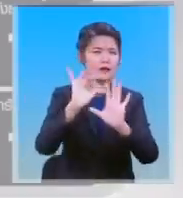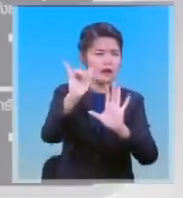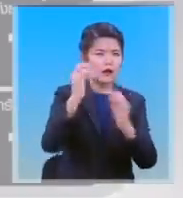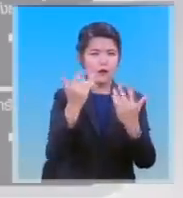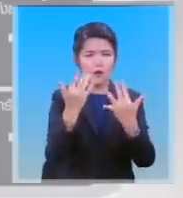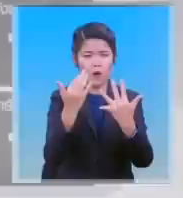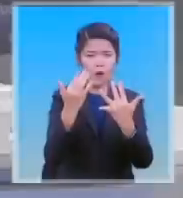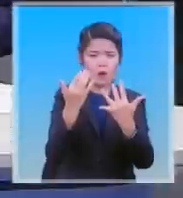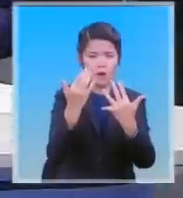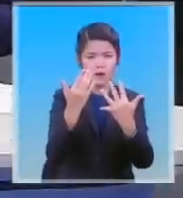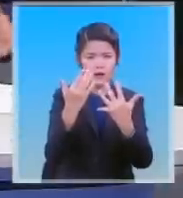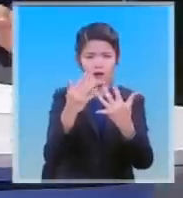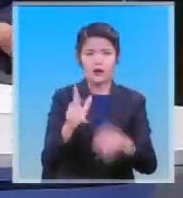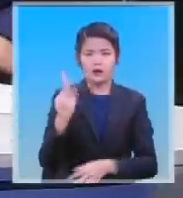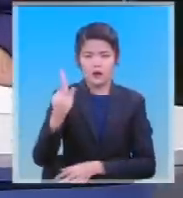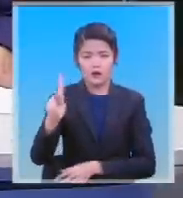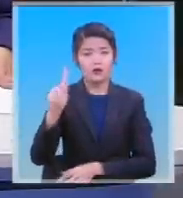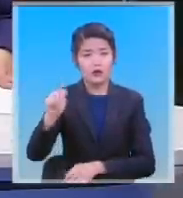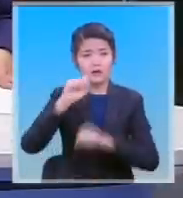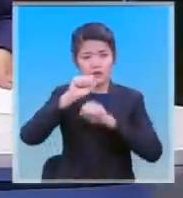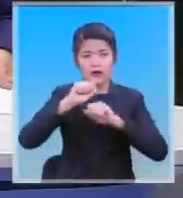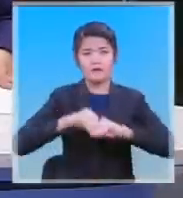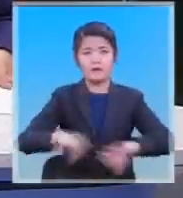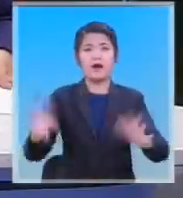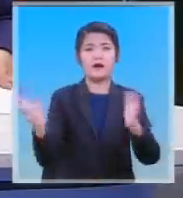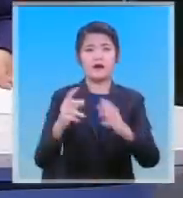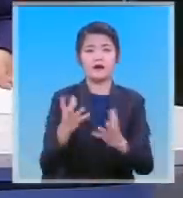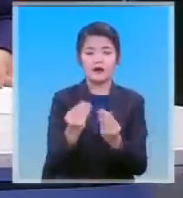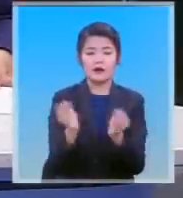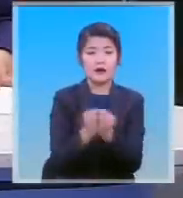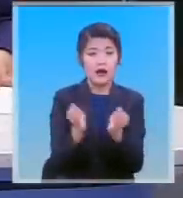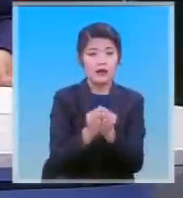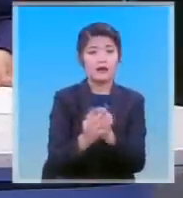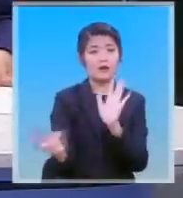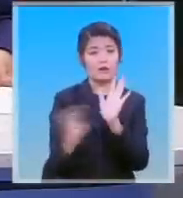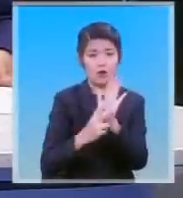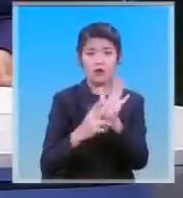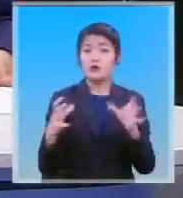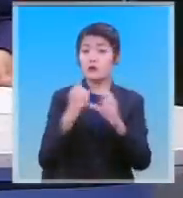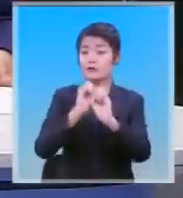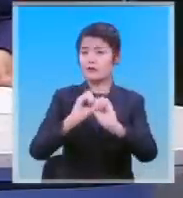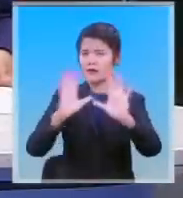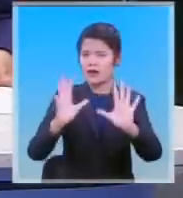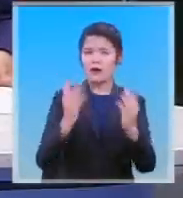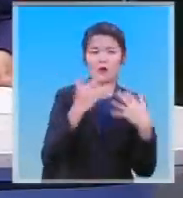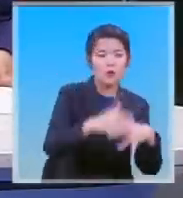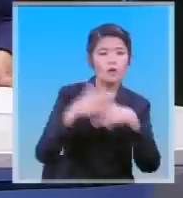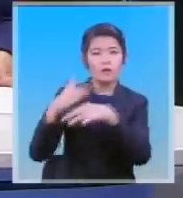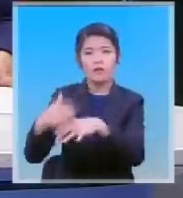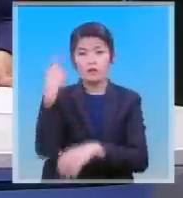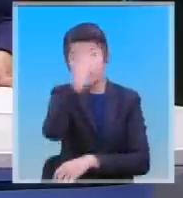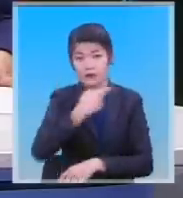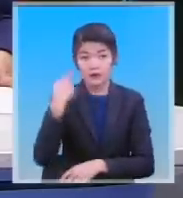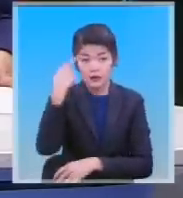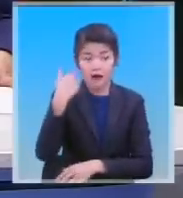วก็บอกว่าจะรอกกต.ประกาศรับรองผลก่อนถ ึ งจะมีความชัดเจนว่าตกลงเนี่ยจะไปอยู่ฝั่งไหนอย่างไรไม่ว่าจะ